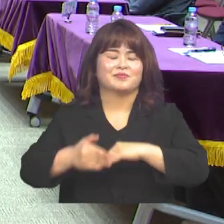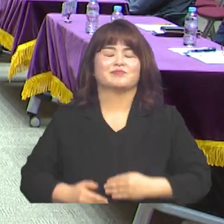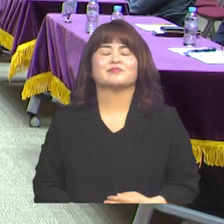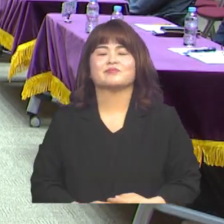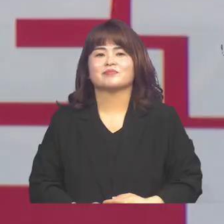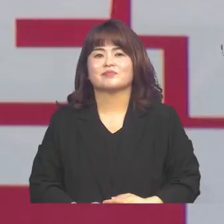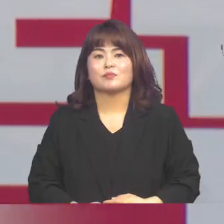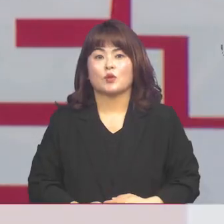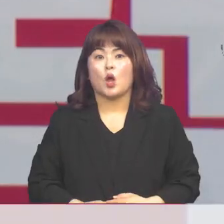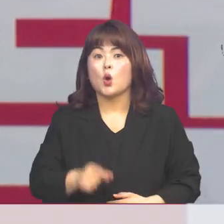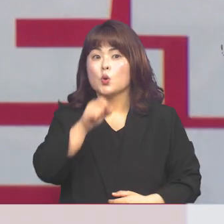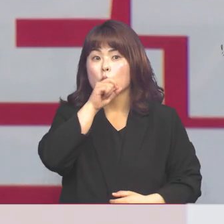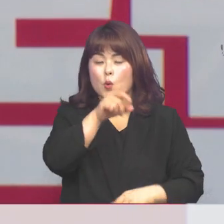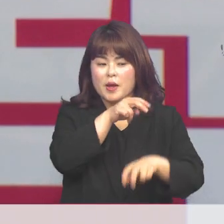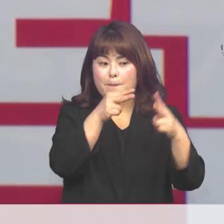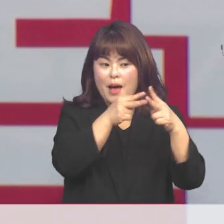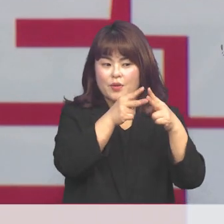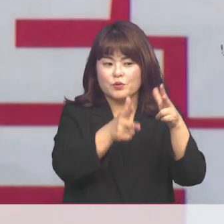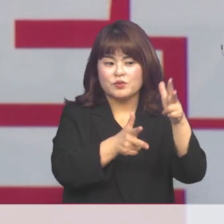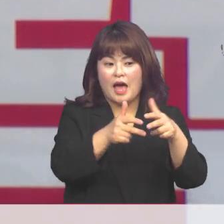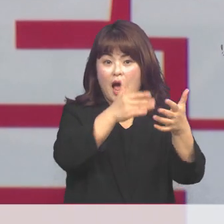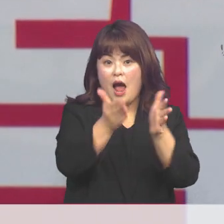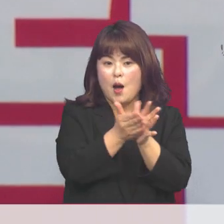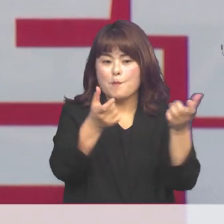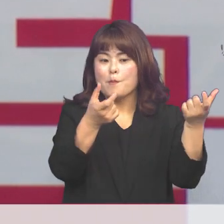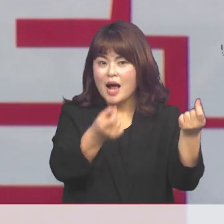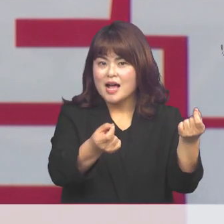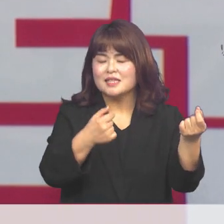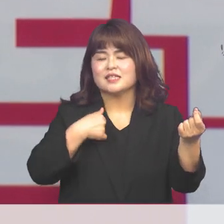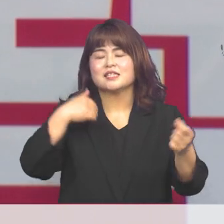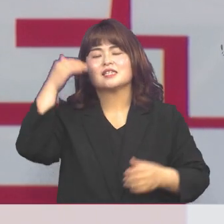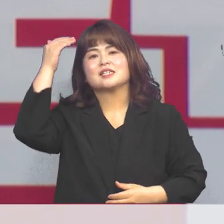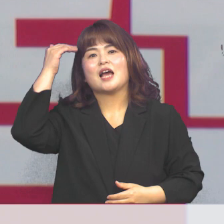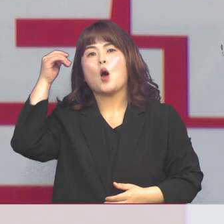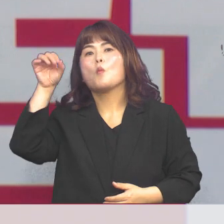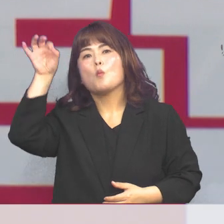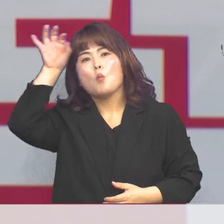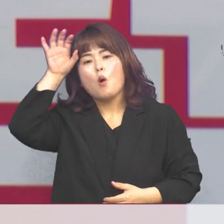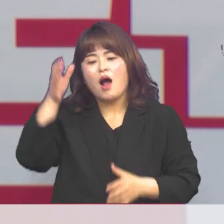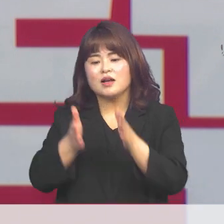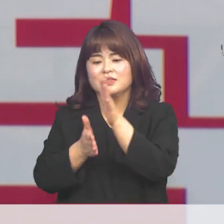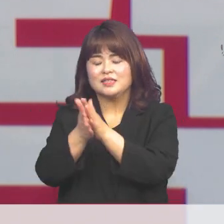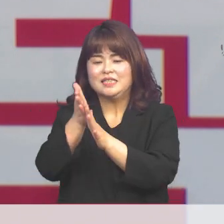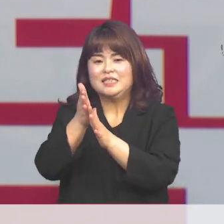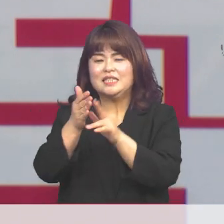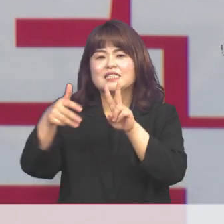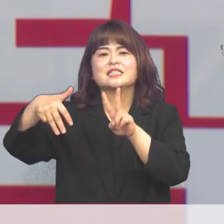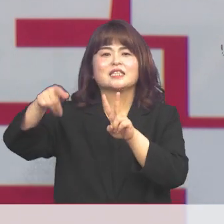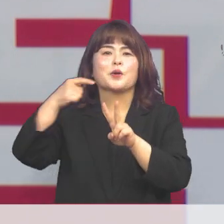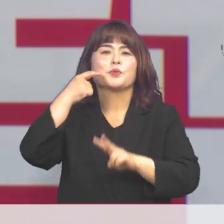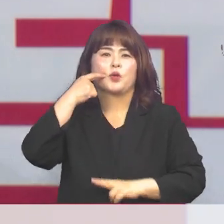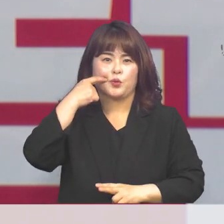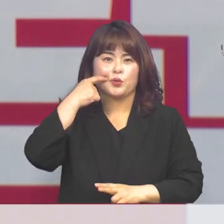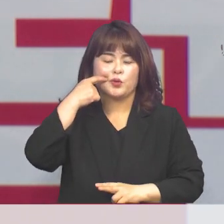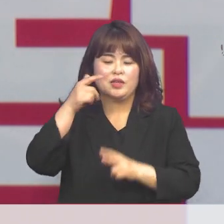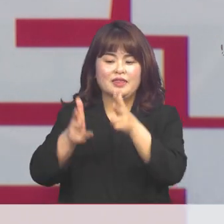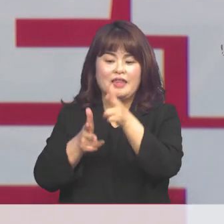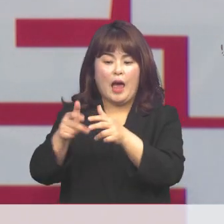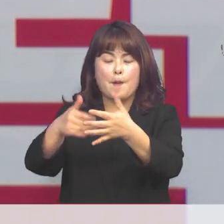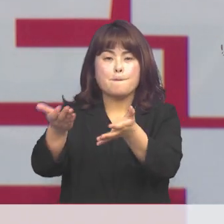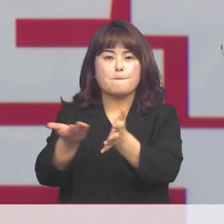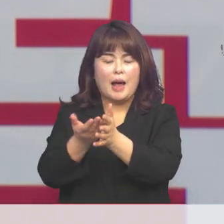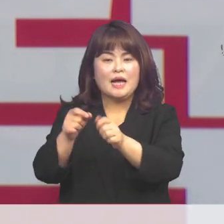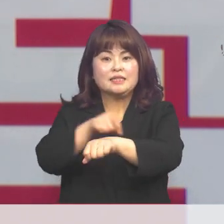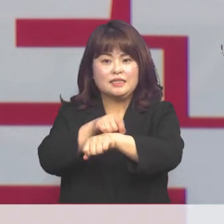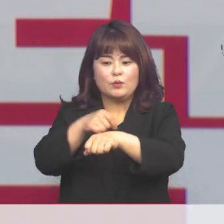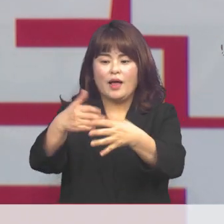전개합니다. 용인의 반도체 산업처럼 국가 첨단 전략산업으로 2차 전지